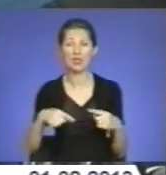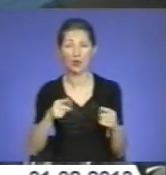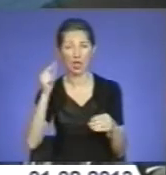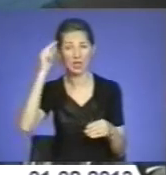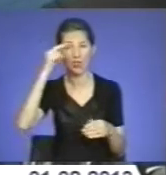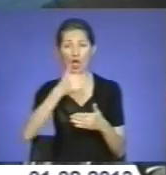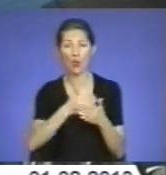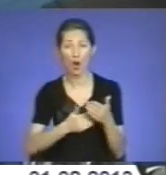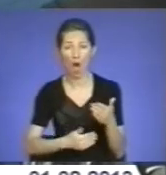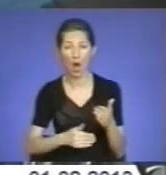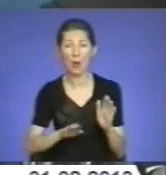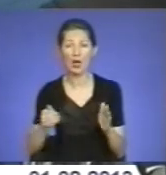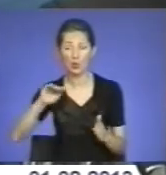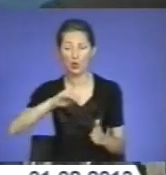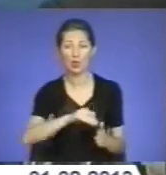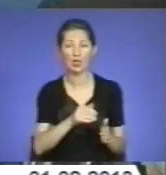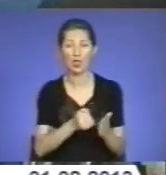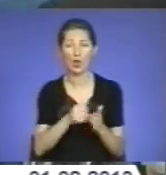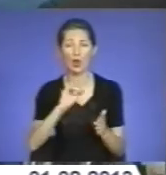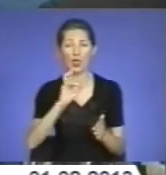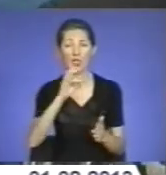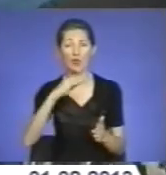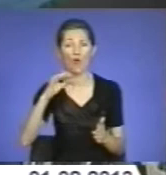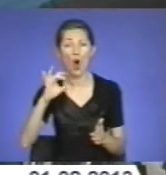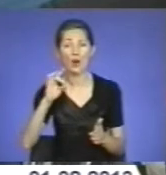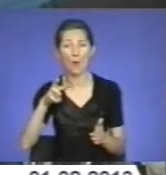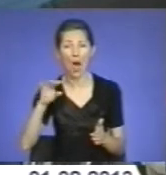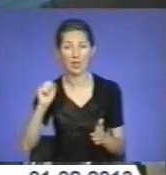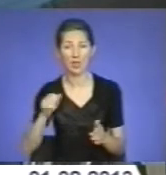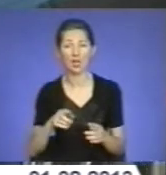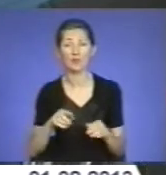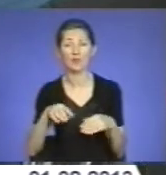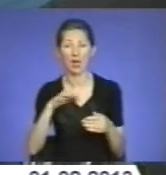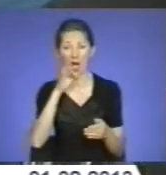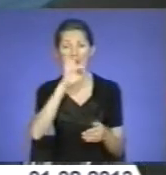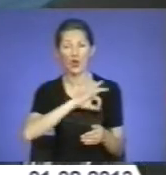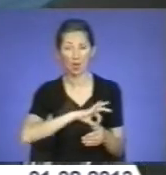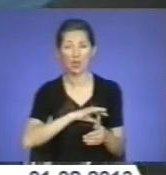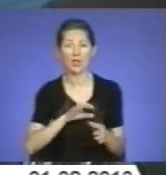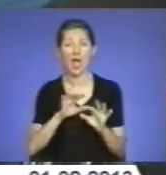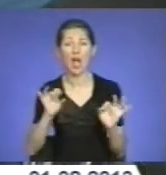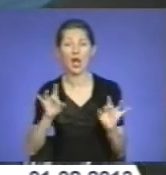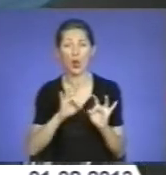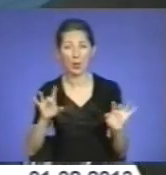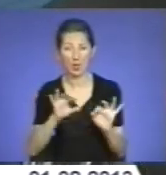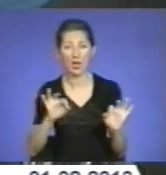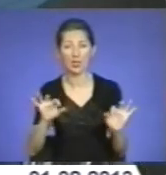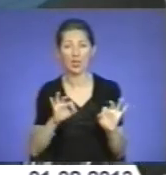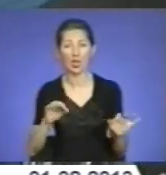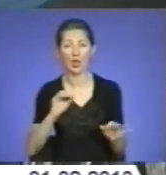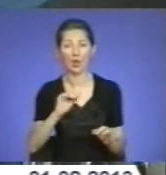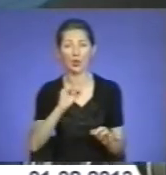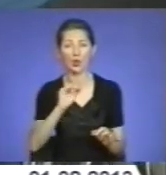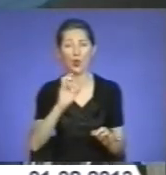навчальної програми «Сходинки до інформатики» використані рекомендації ЮНЕСКО. Цей курс розглядається як